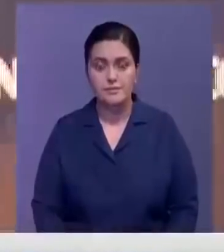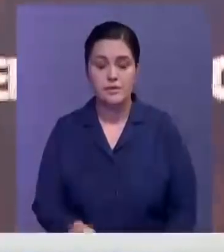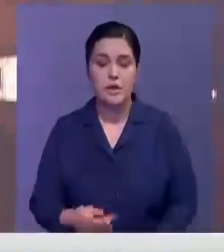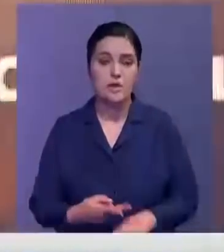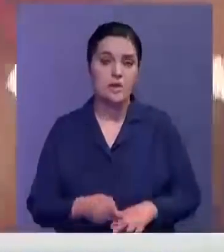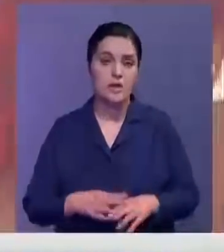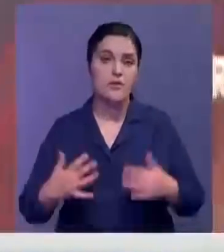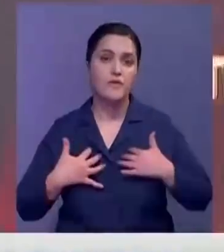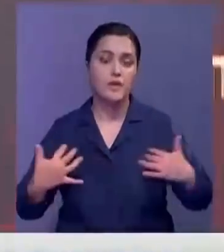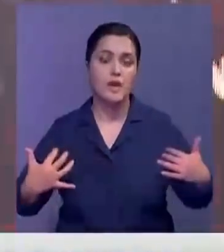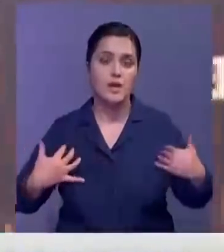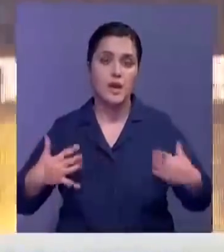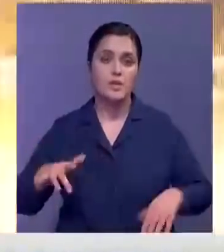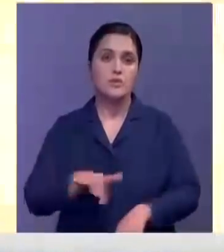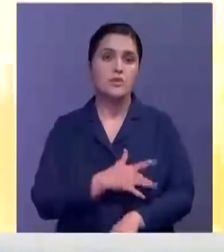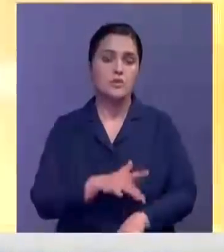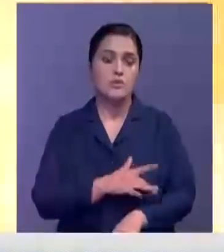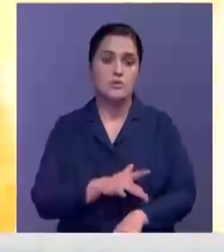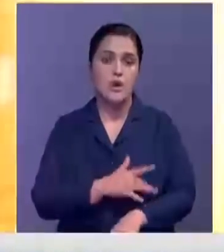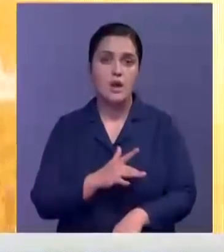ветеринарной службой будут вводиться